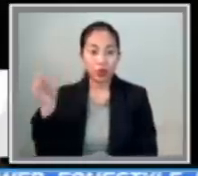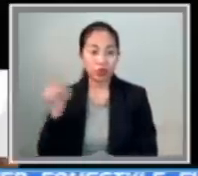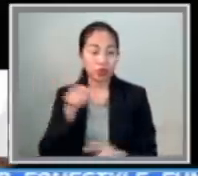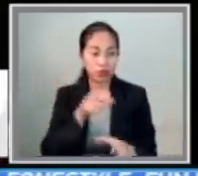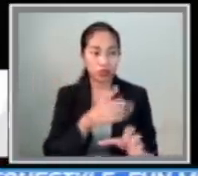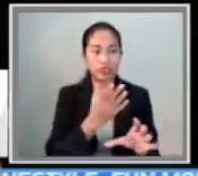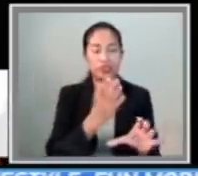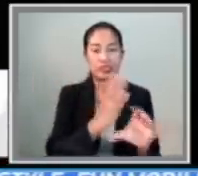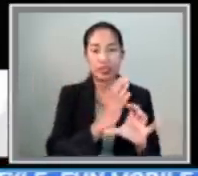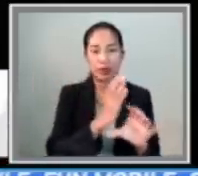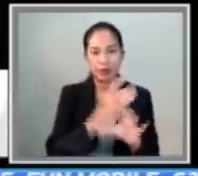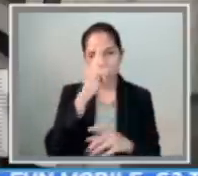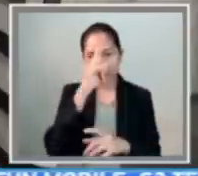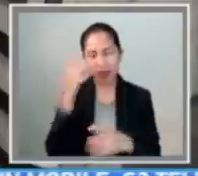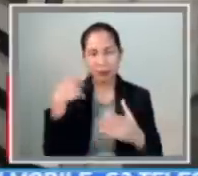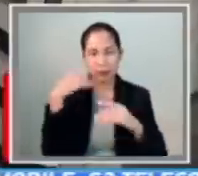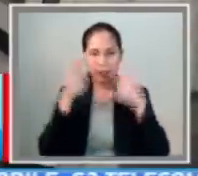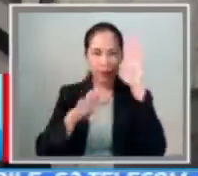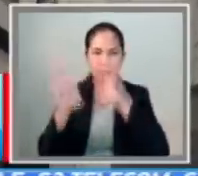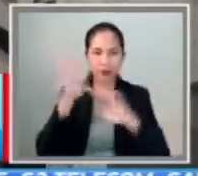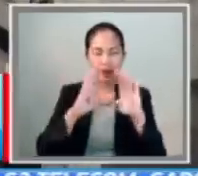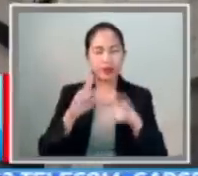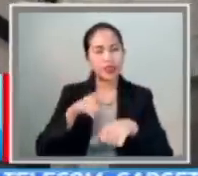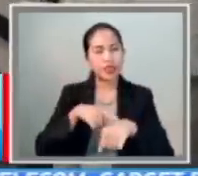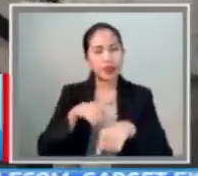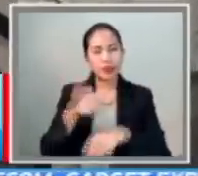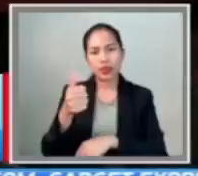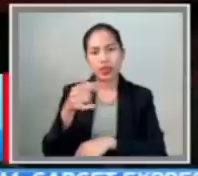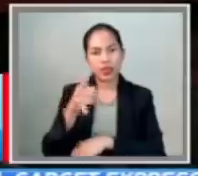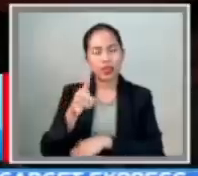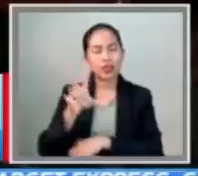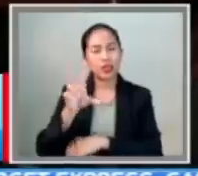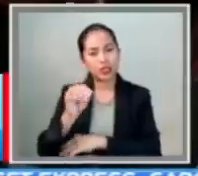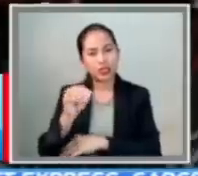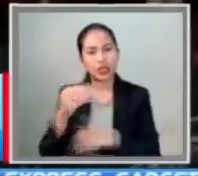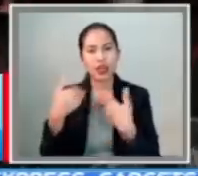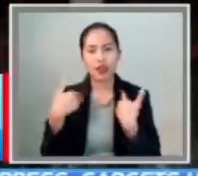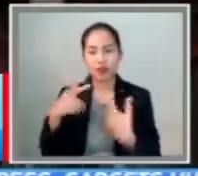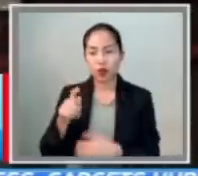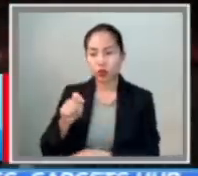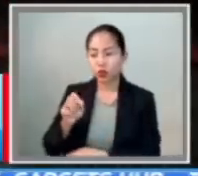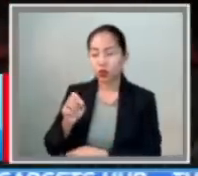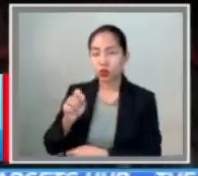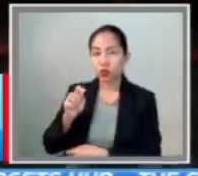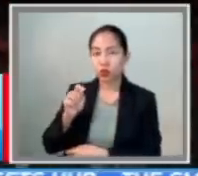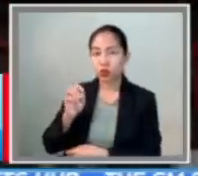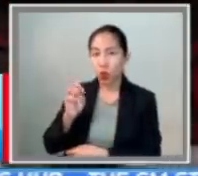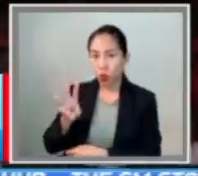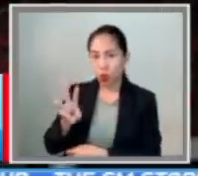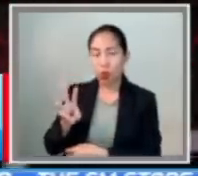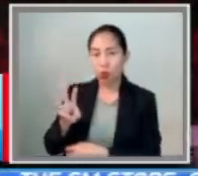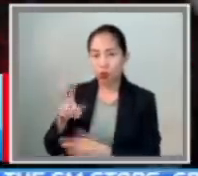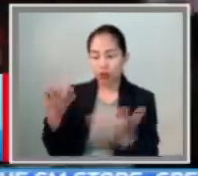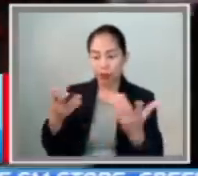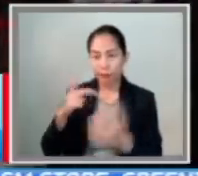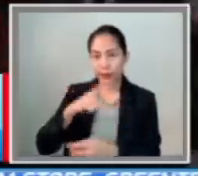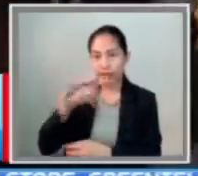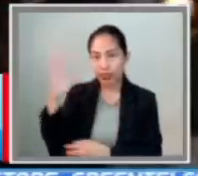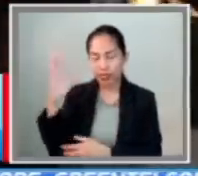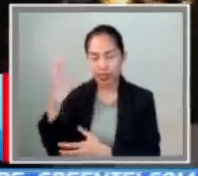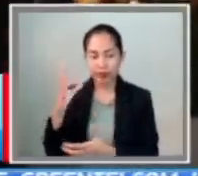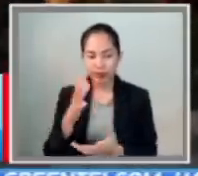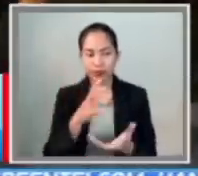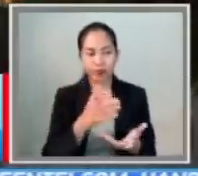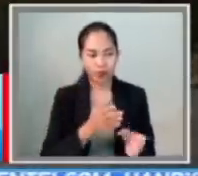Ngayon, mga 10:30, nagawa ng paraan ng towing ng Pasay na maialis dyan kasi medyo bibigit na